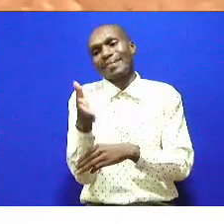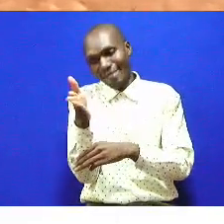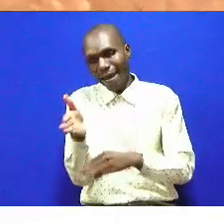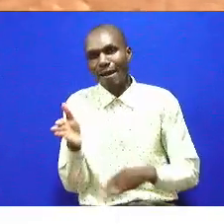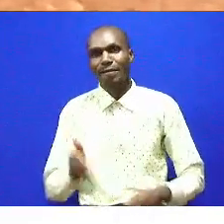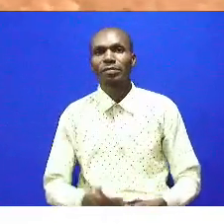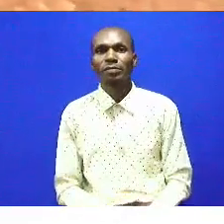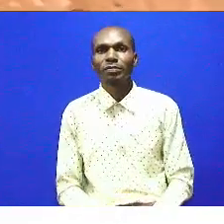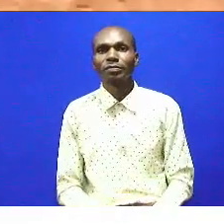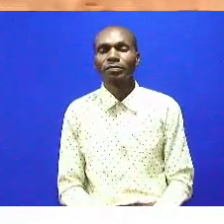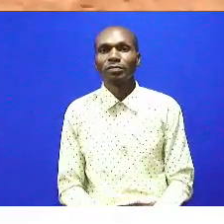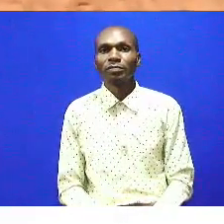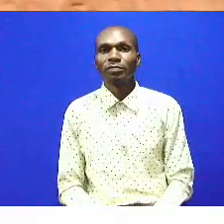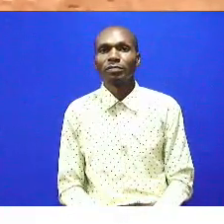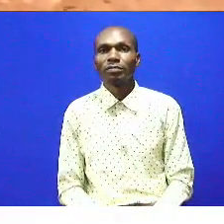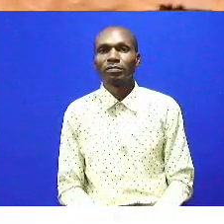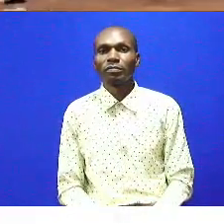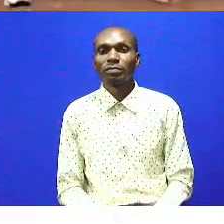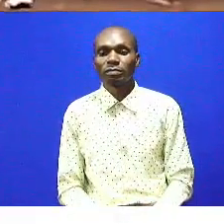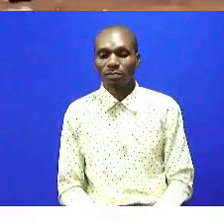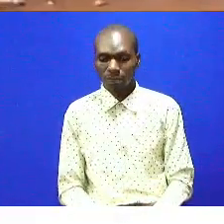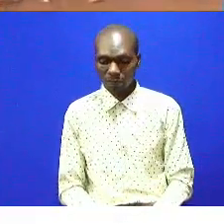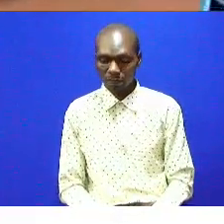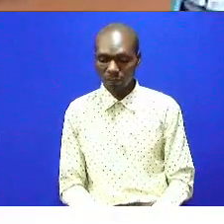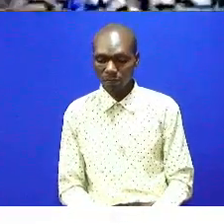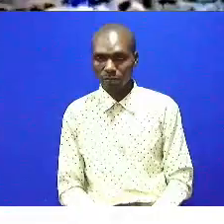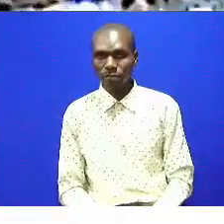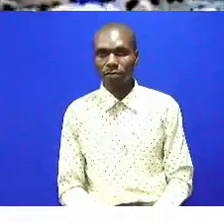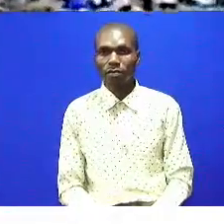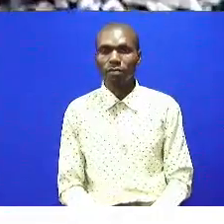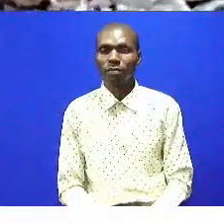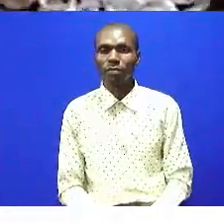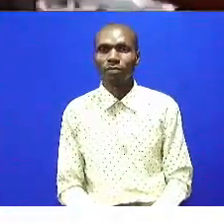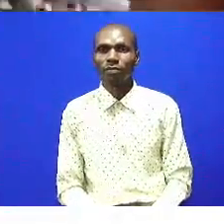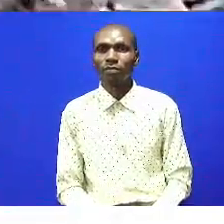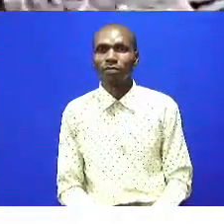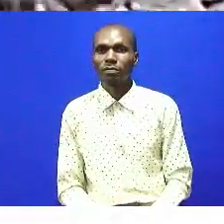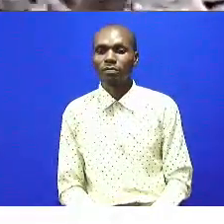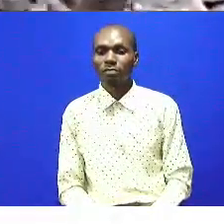egeta seni kandizi tv ile taliane Mildred Momanyi.